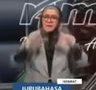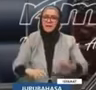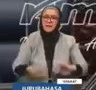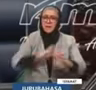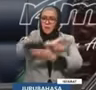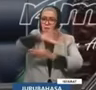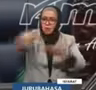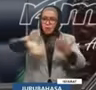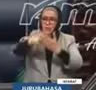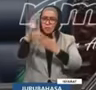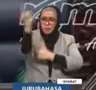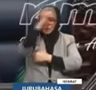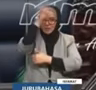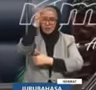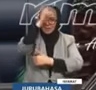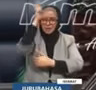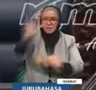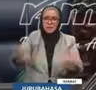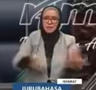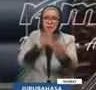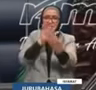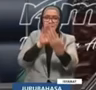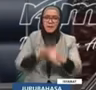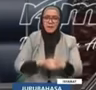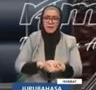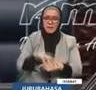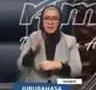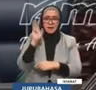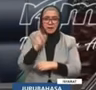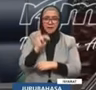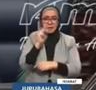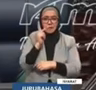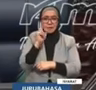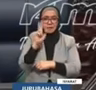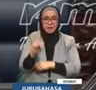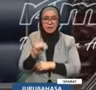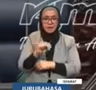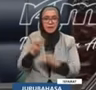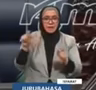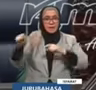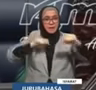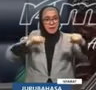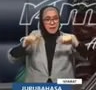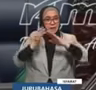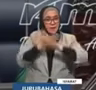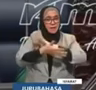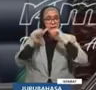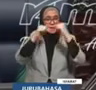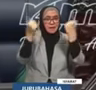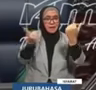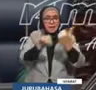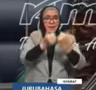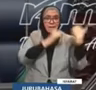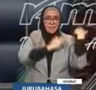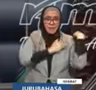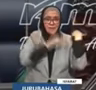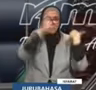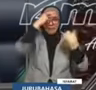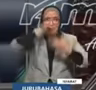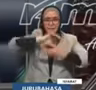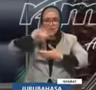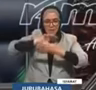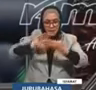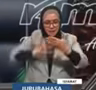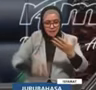dimana majelis keselamatan negara bertindak sebagai agency yang bertanggung jawab untuk merangka dasar